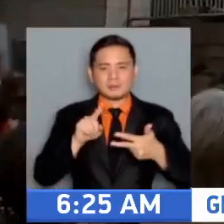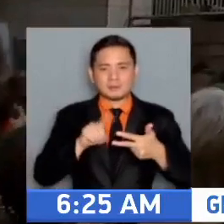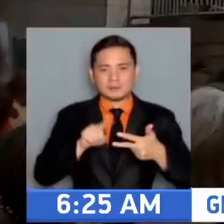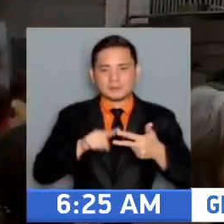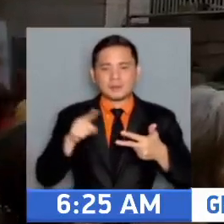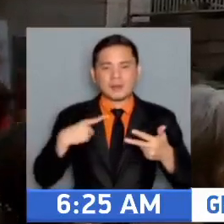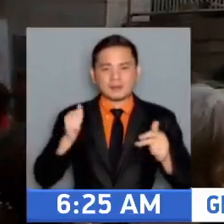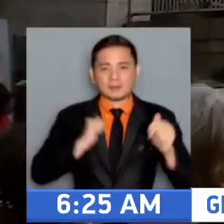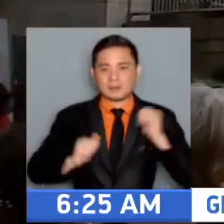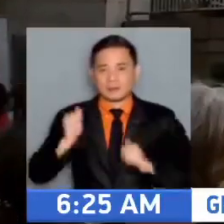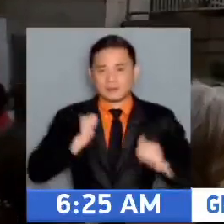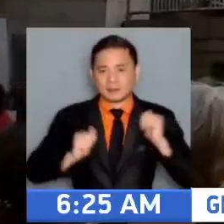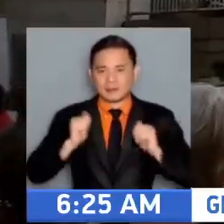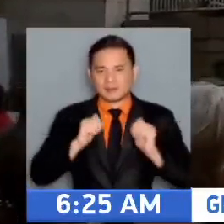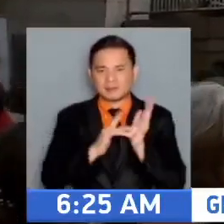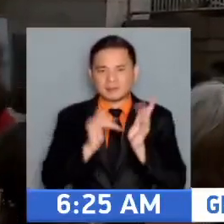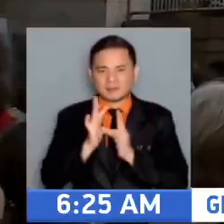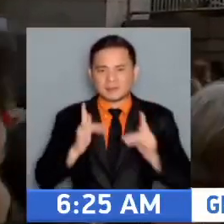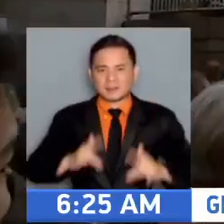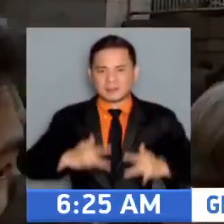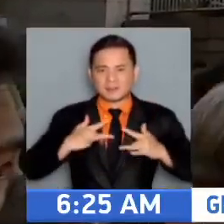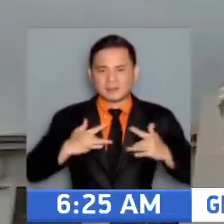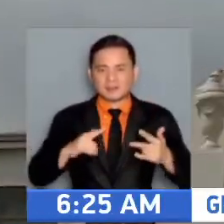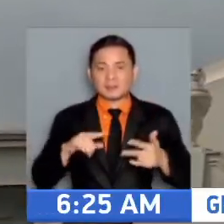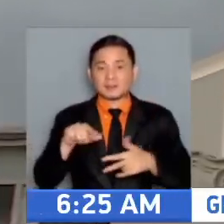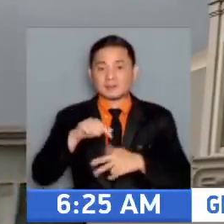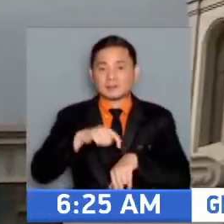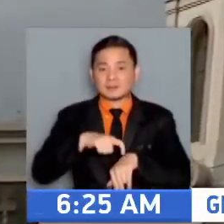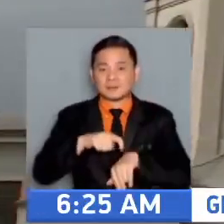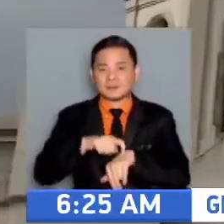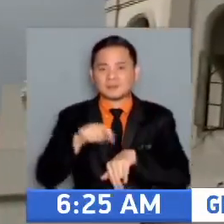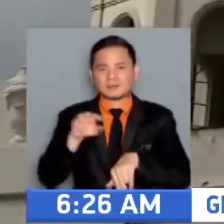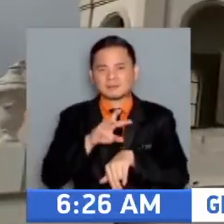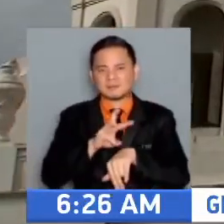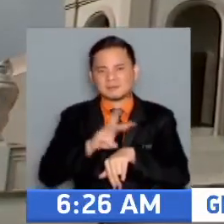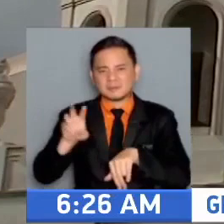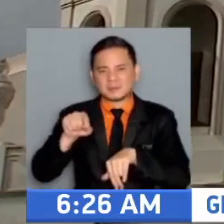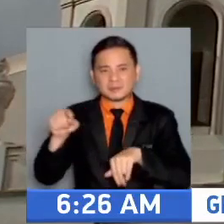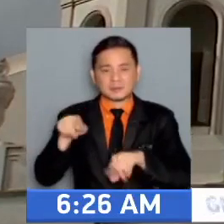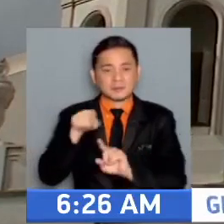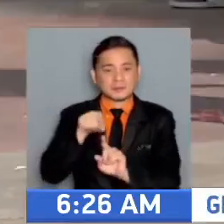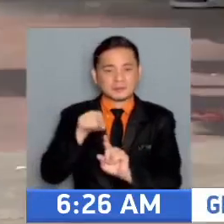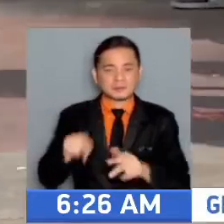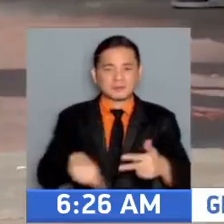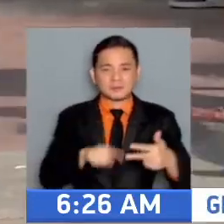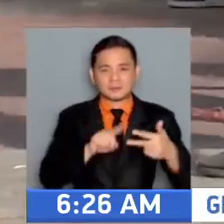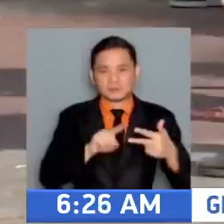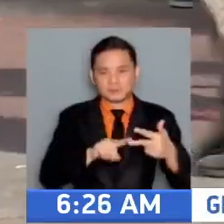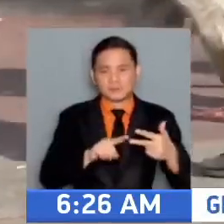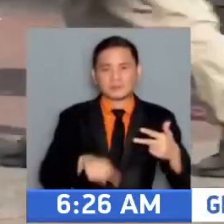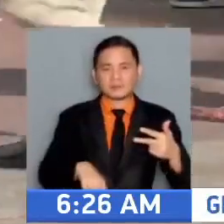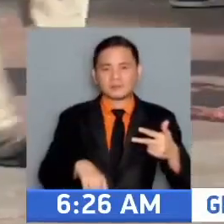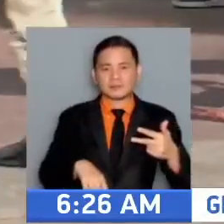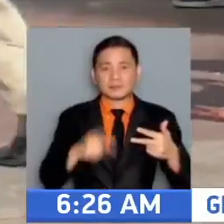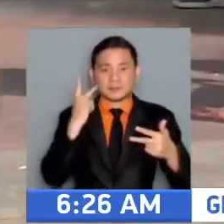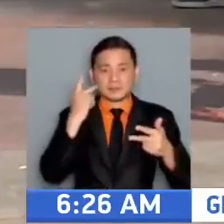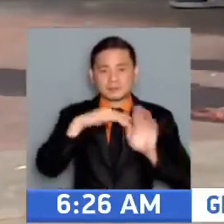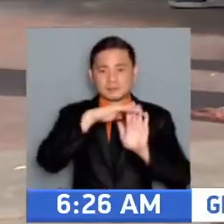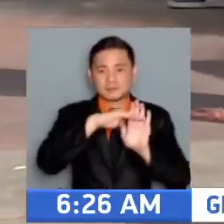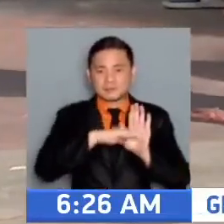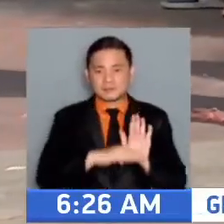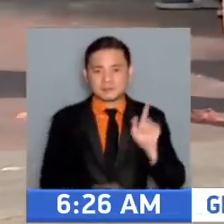7 ng gabi po yan sa Plaza Miranda rin. Sa April 6, Huwebes Santo, ang Altar of Repose, sisimula ng alas 7 ng